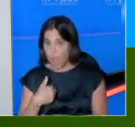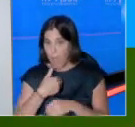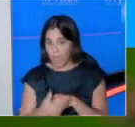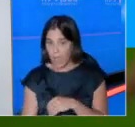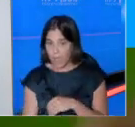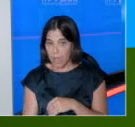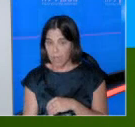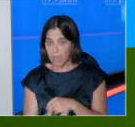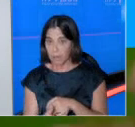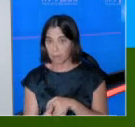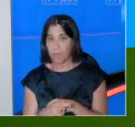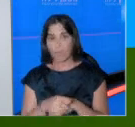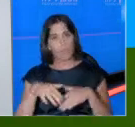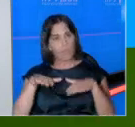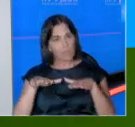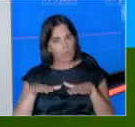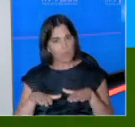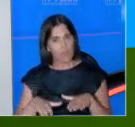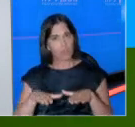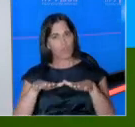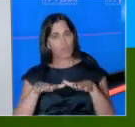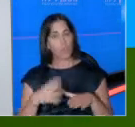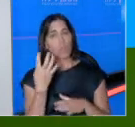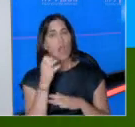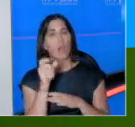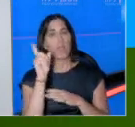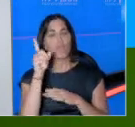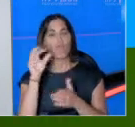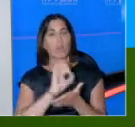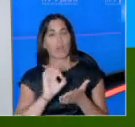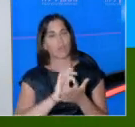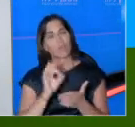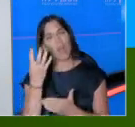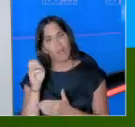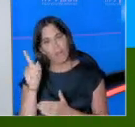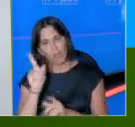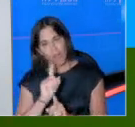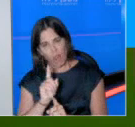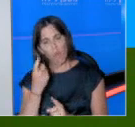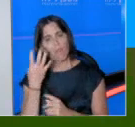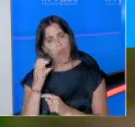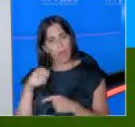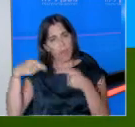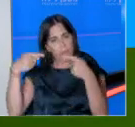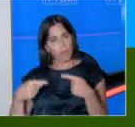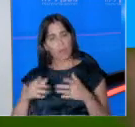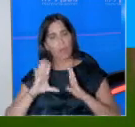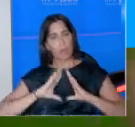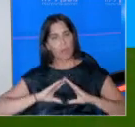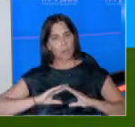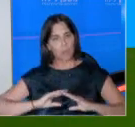מכן, ותשקוט הארץ 40 שנה כתוב בנביא, אז כאן זה לא יהיה 40 שנה, אבל לפחות 40 יום, פתאום יהיה